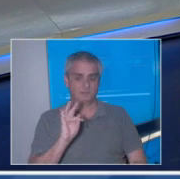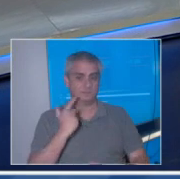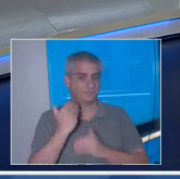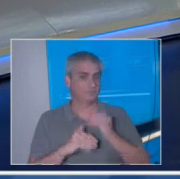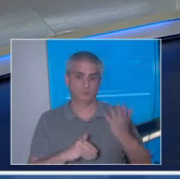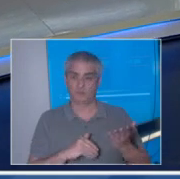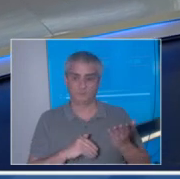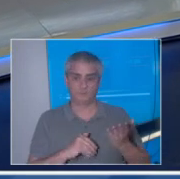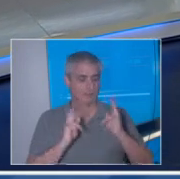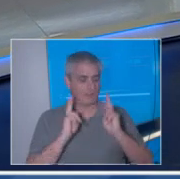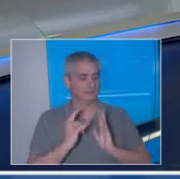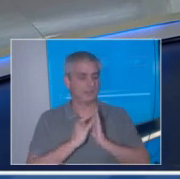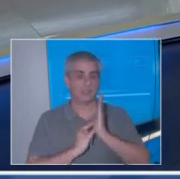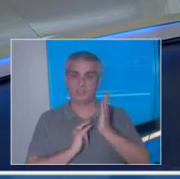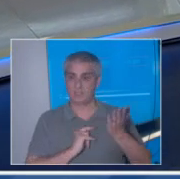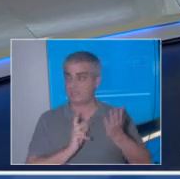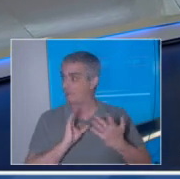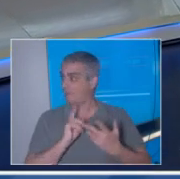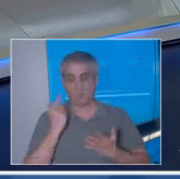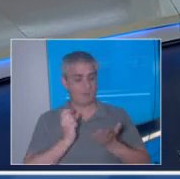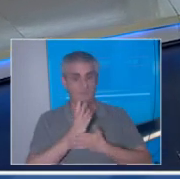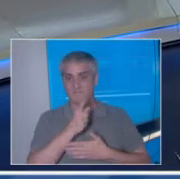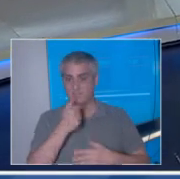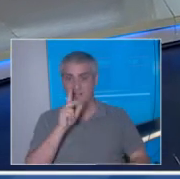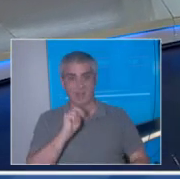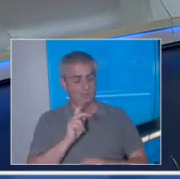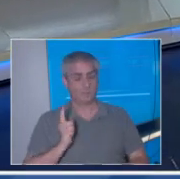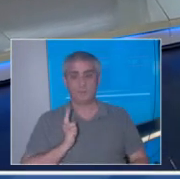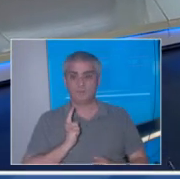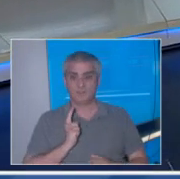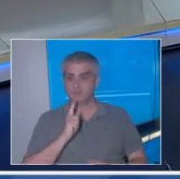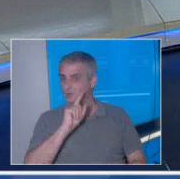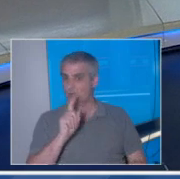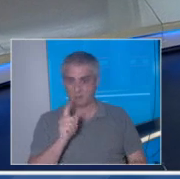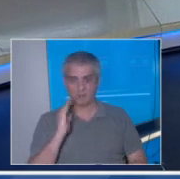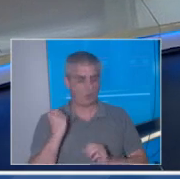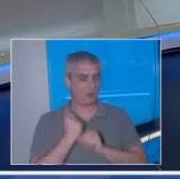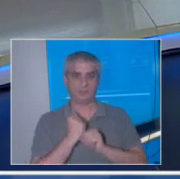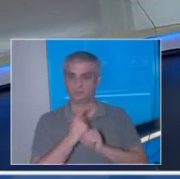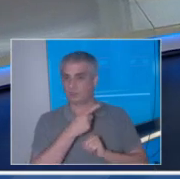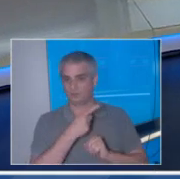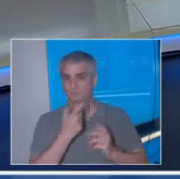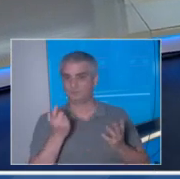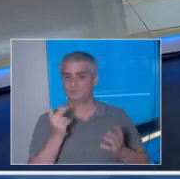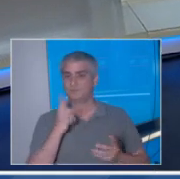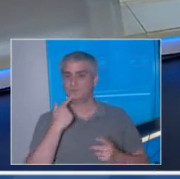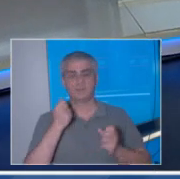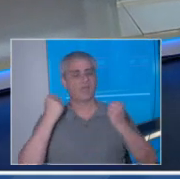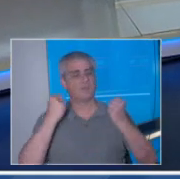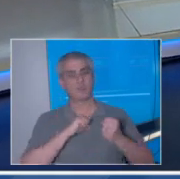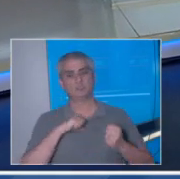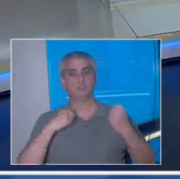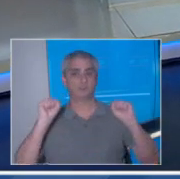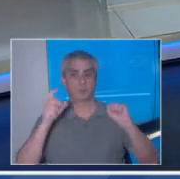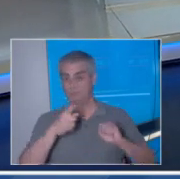של דבר לעצירת החקיקה. אלמלא היה מפטר את גלנט או מחכה וממתין, יכול היה להביא את החקיקה והיא כנראה הייתה עוברת גם. דיברו השבוע על הפגנות ספונטניות. ראש